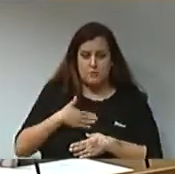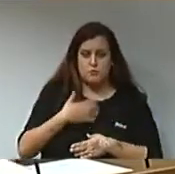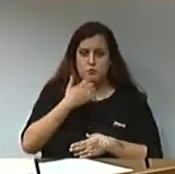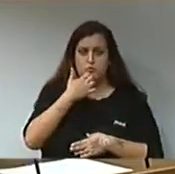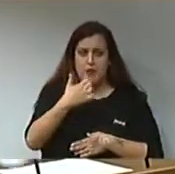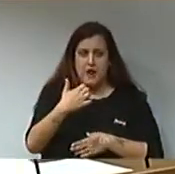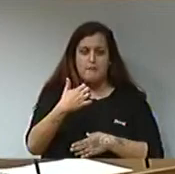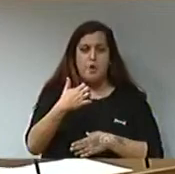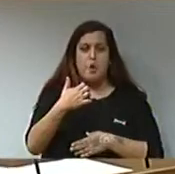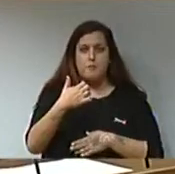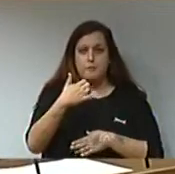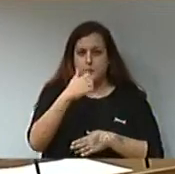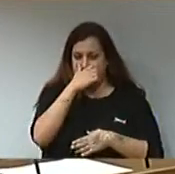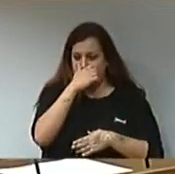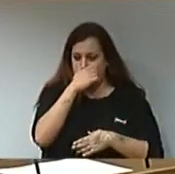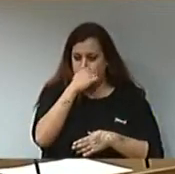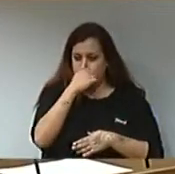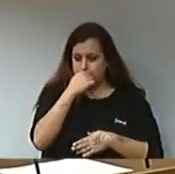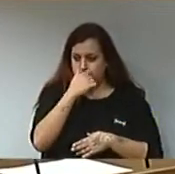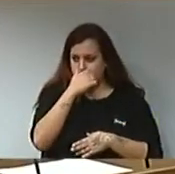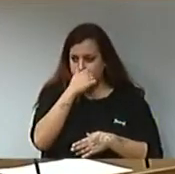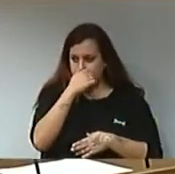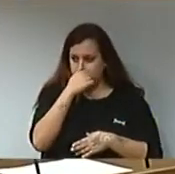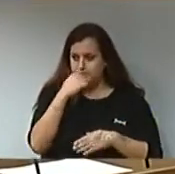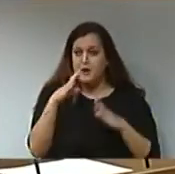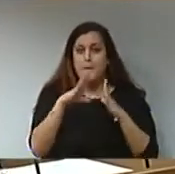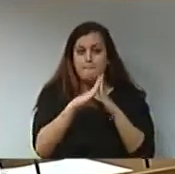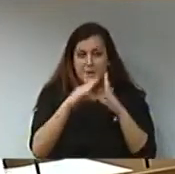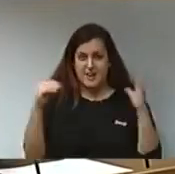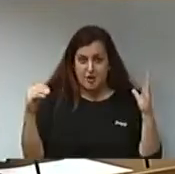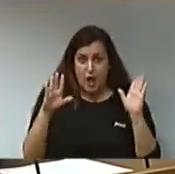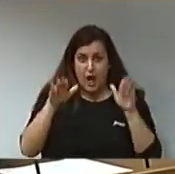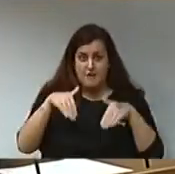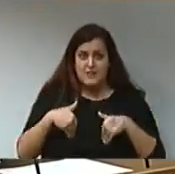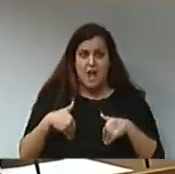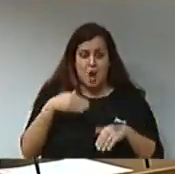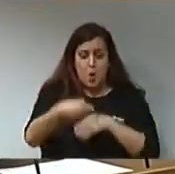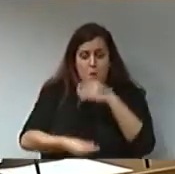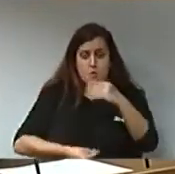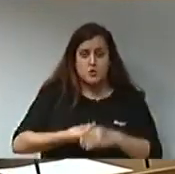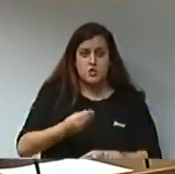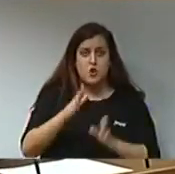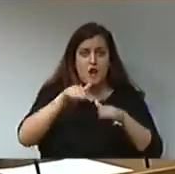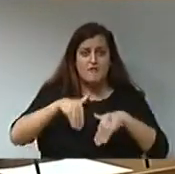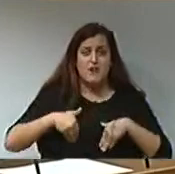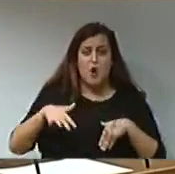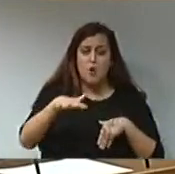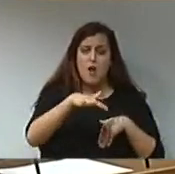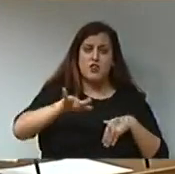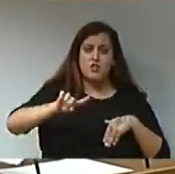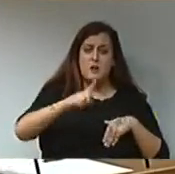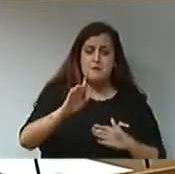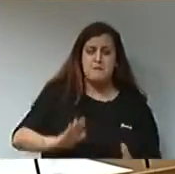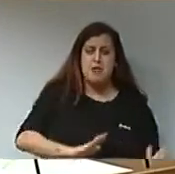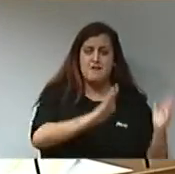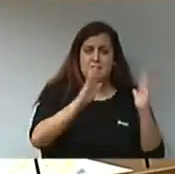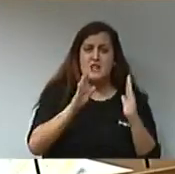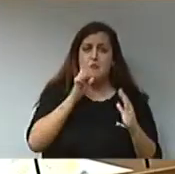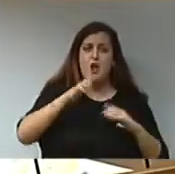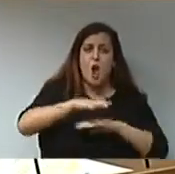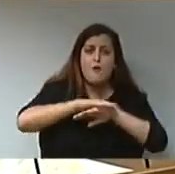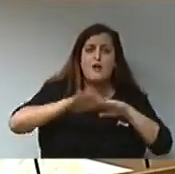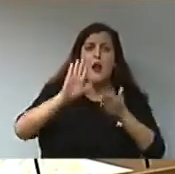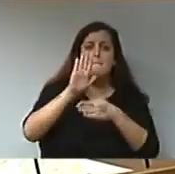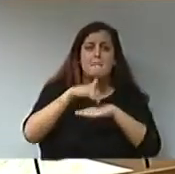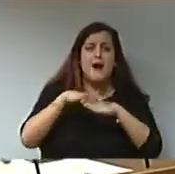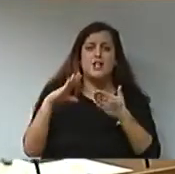Benidorm, quan estava un edifici abandonat, haguem pogut fer simplement mirar cap a l'altre costat, i no ho hem fet, i ara, a més, farem la segona fase, perquè és un govern que governa per a